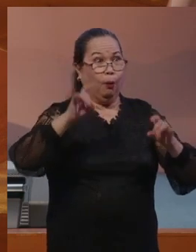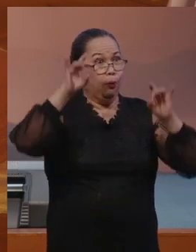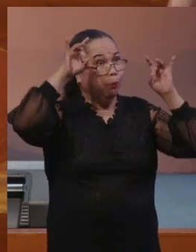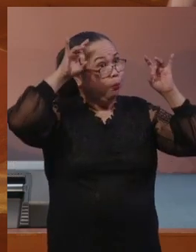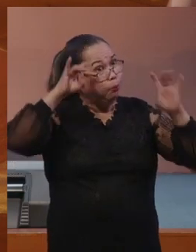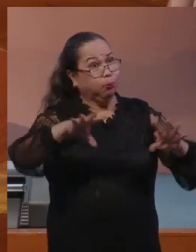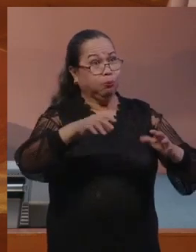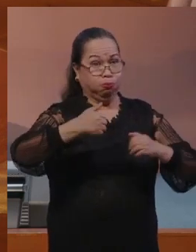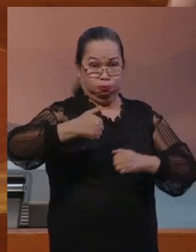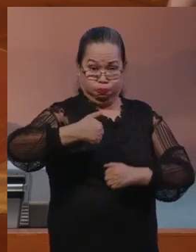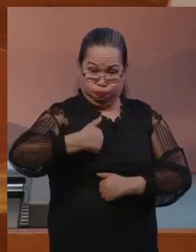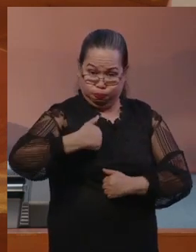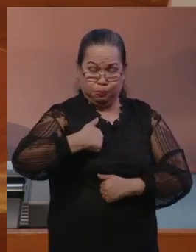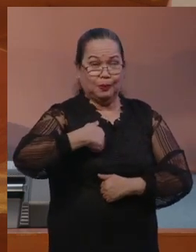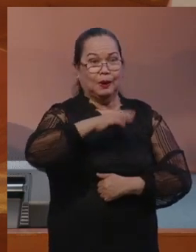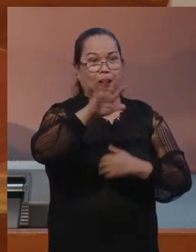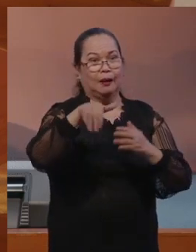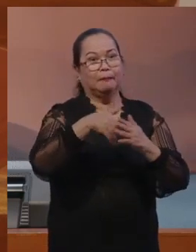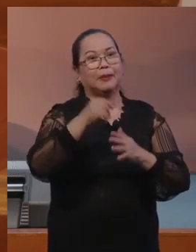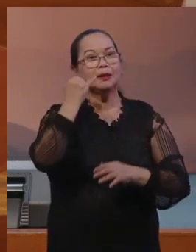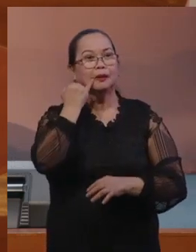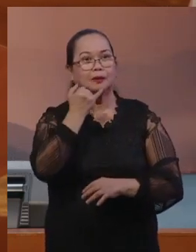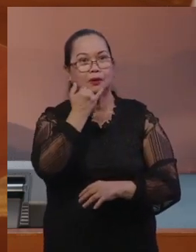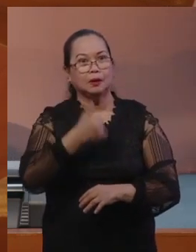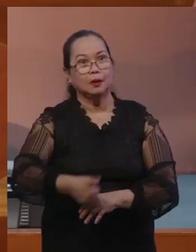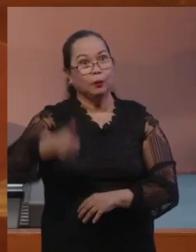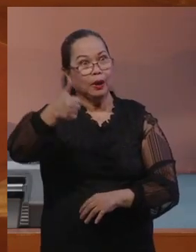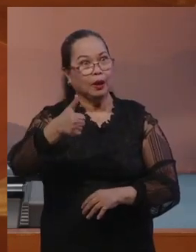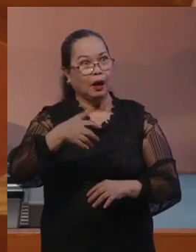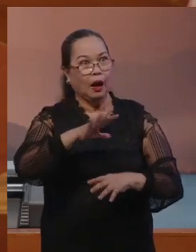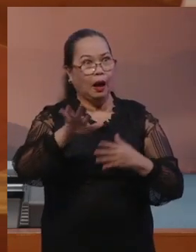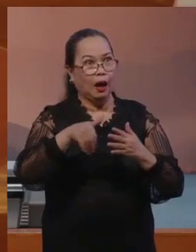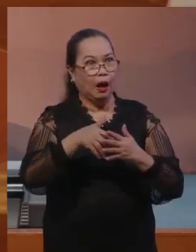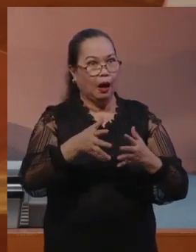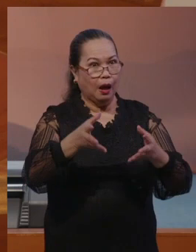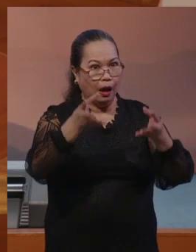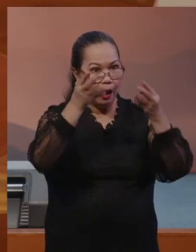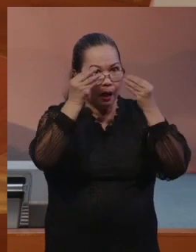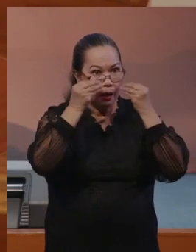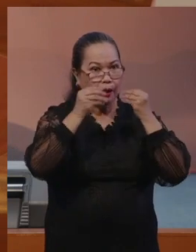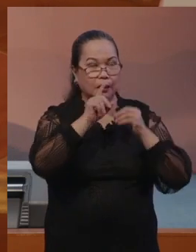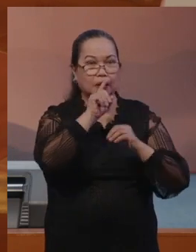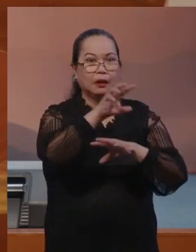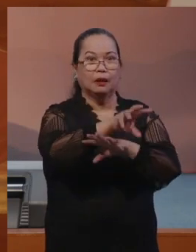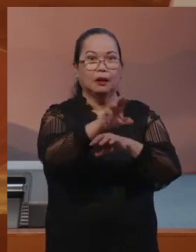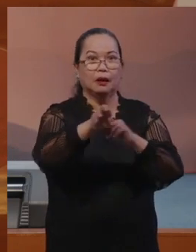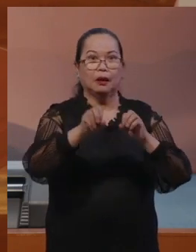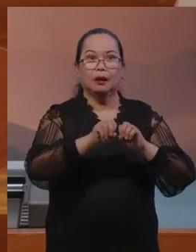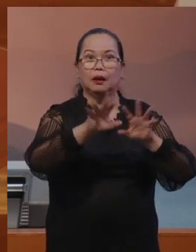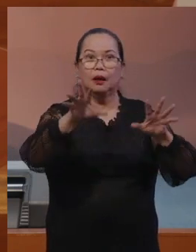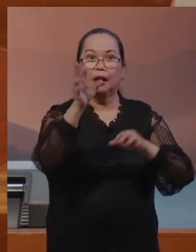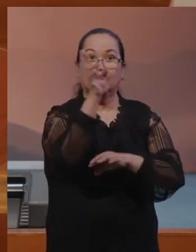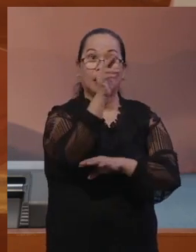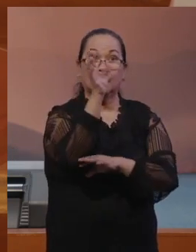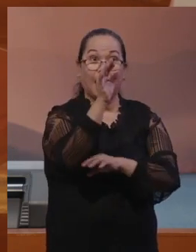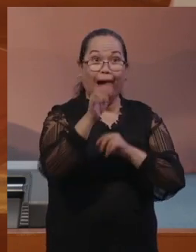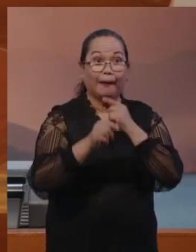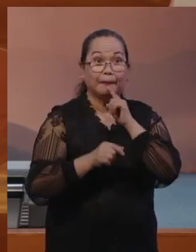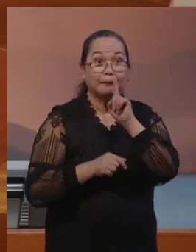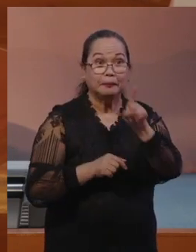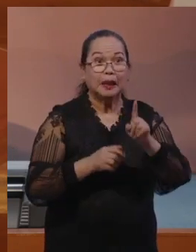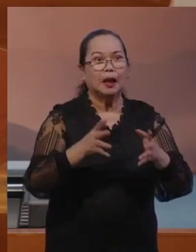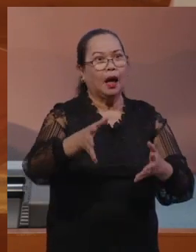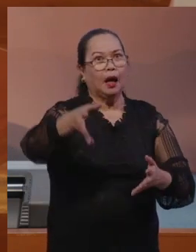army. Tinalo ng mga Israelita. Nabalitaan lang yon ni Rahab. Alam nyo, yung ginawa na yun ng